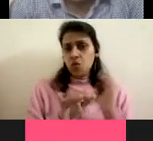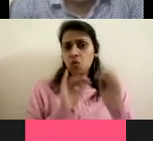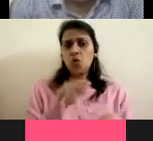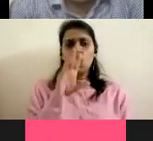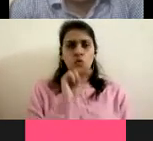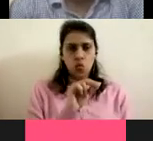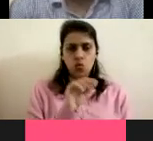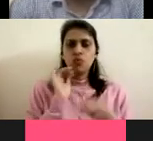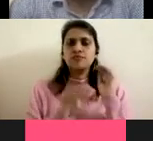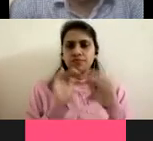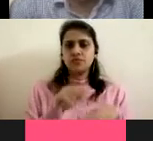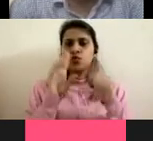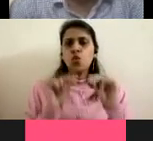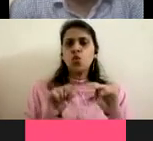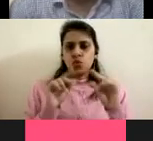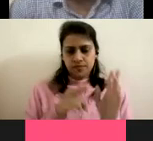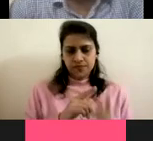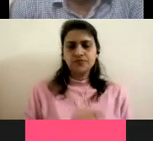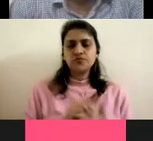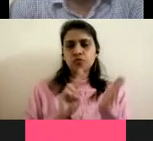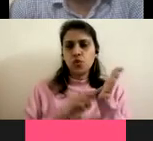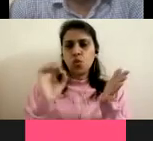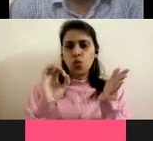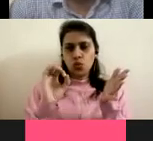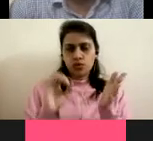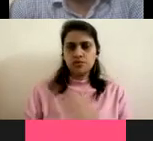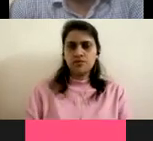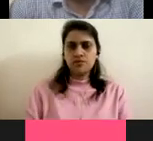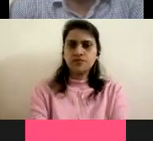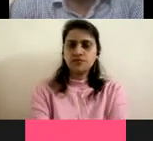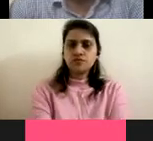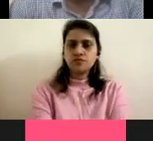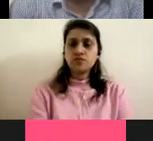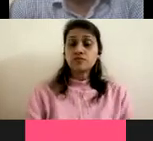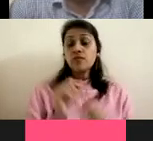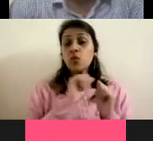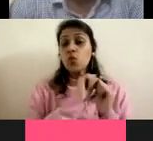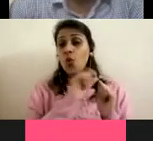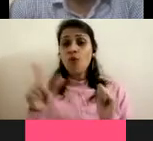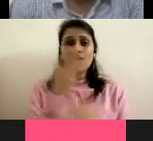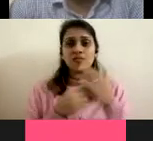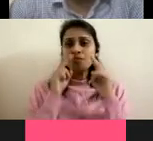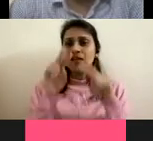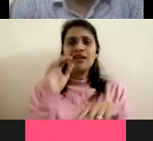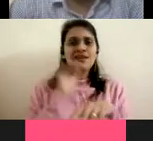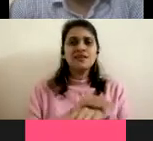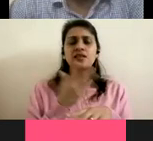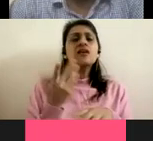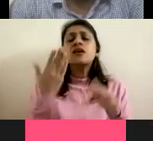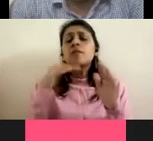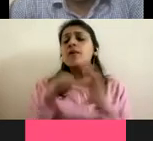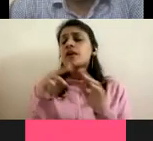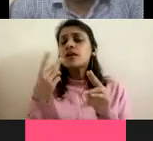लोग ना कह रहे हैं, ठीक है. No, sir. Conditions में ना, कौन से conditions में हैं हम बता नहीं सकते हैं. Can you please elaborate, anyone? All of you have said